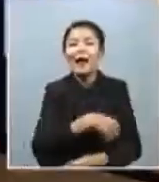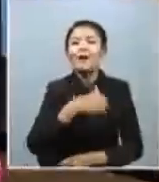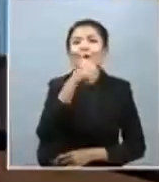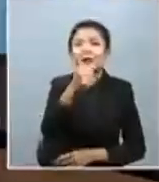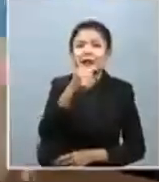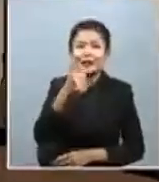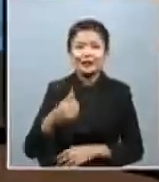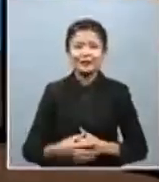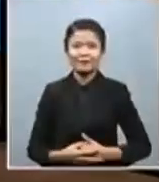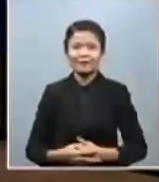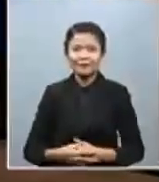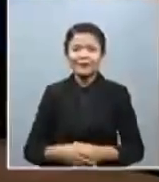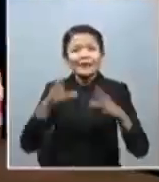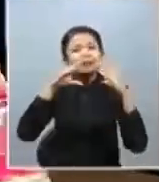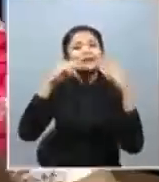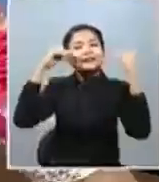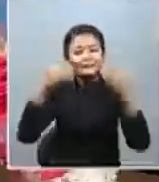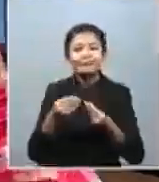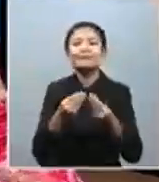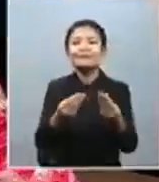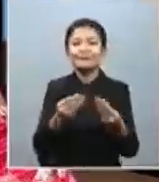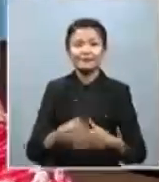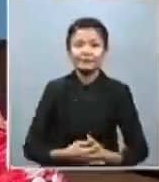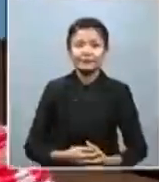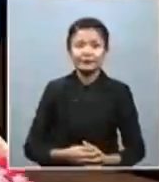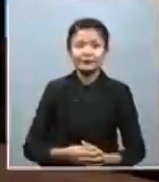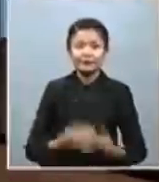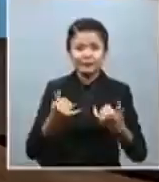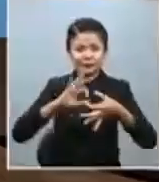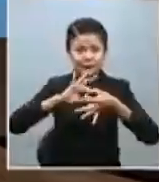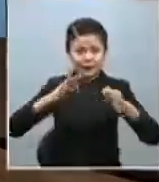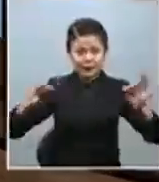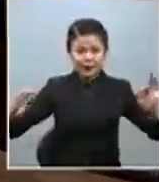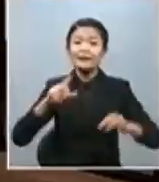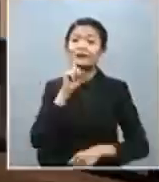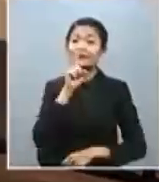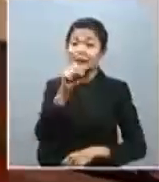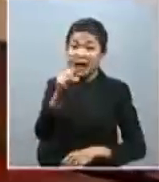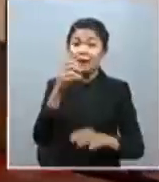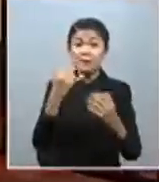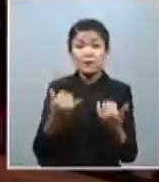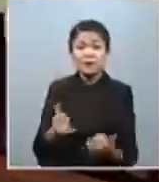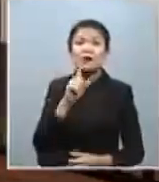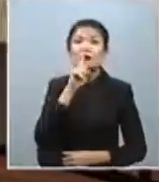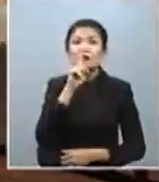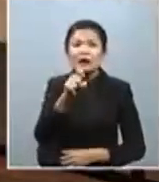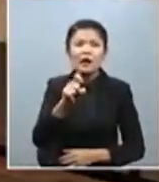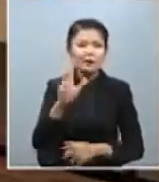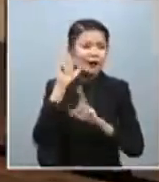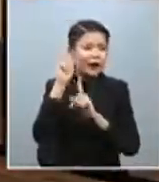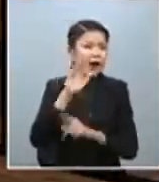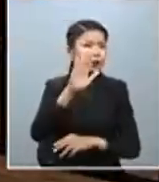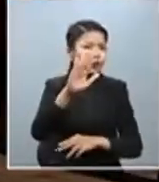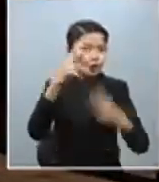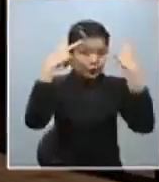าก็อย่างนี้นะคะมีรอยยิ้มนะคะเอามาถึงคำถามปวดไส้ติ่งค่ะว วันนี้ถามจากข่าวท่านนายกลุ